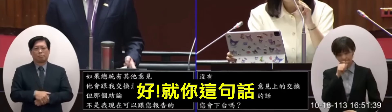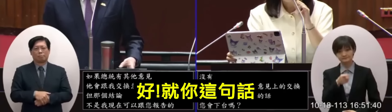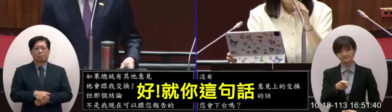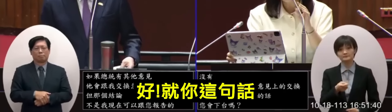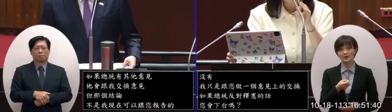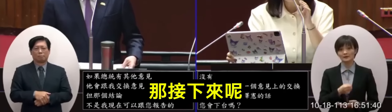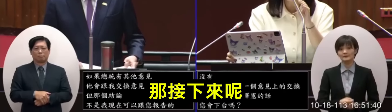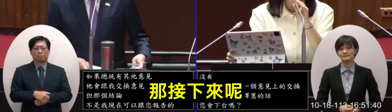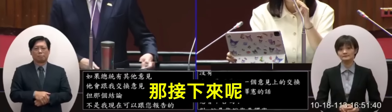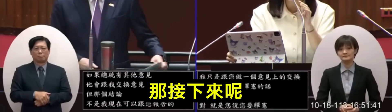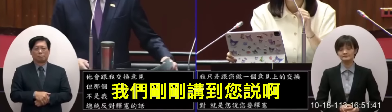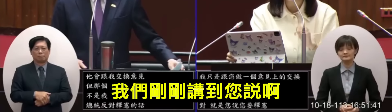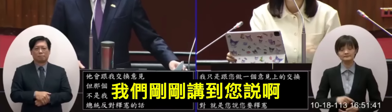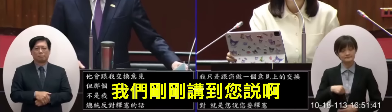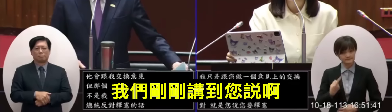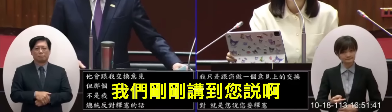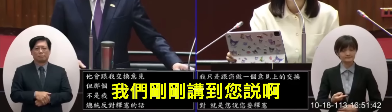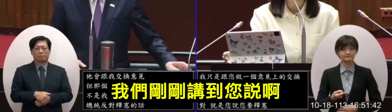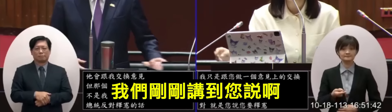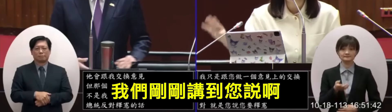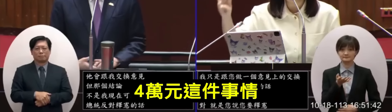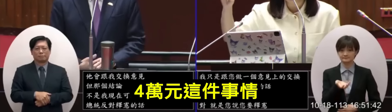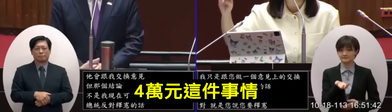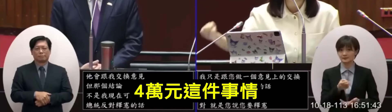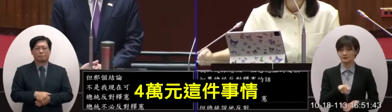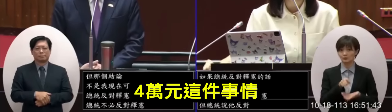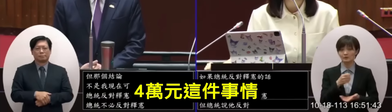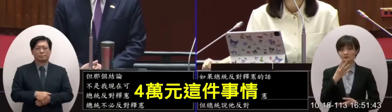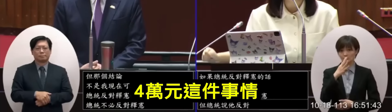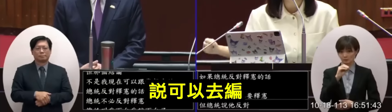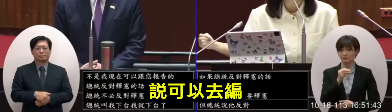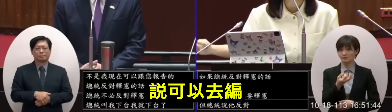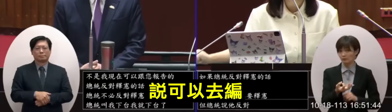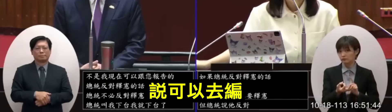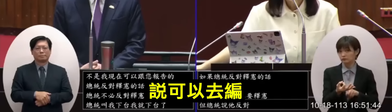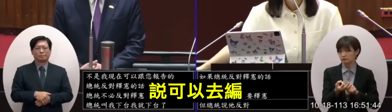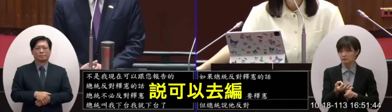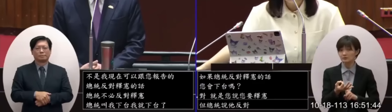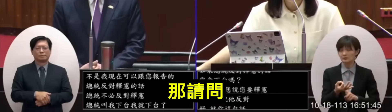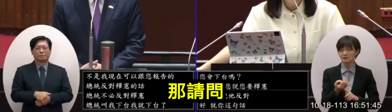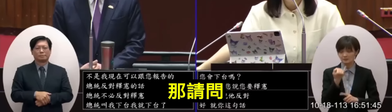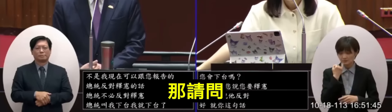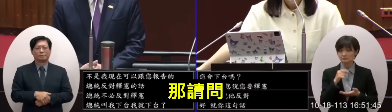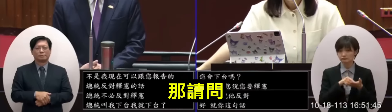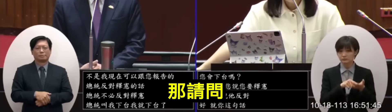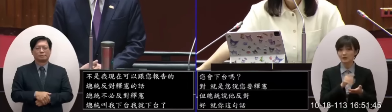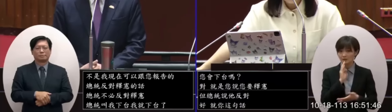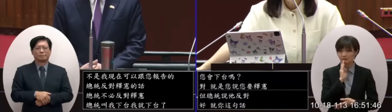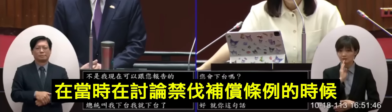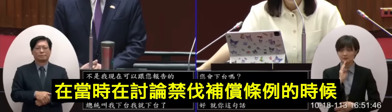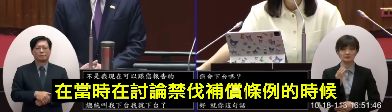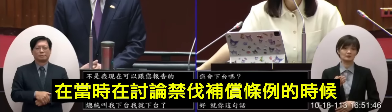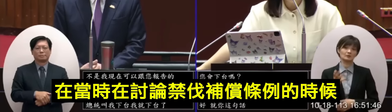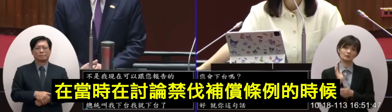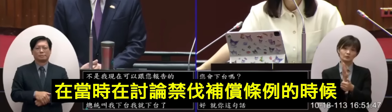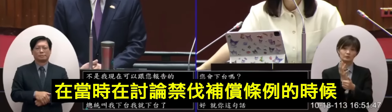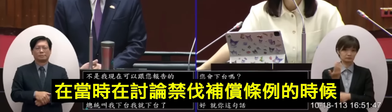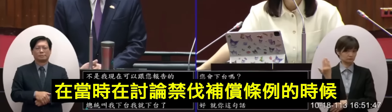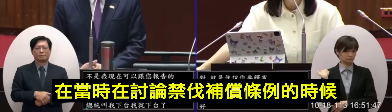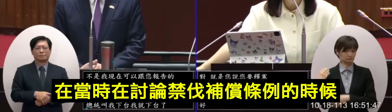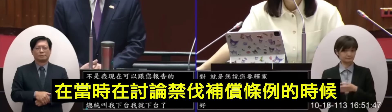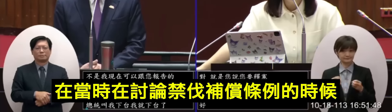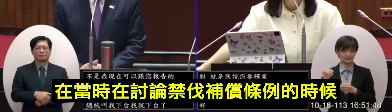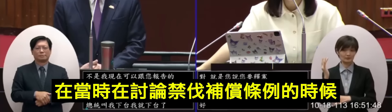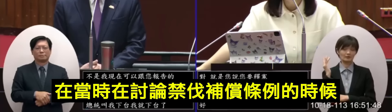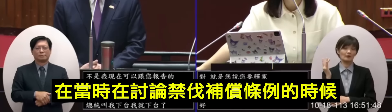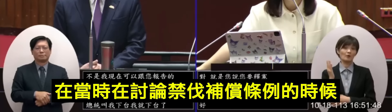话哈。那接下来呢，我们刚刚讲到您说40,000元这件事情，说可以去编。那请问，在当时在讨论